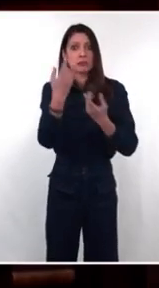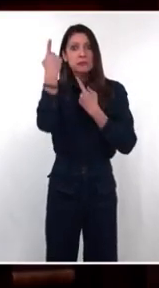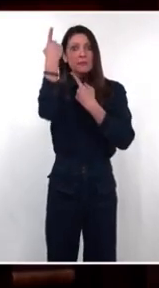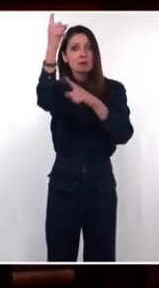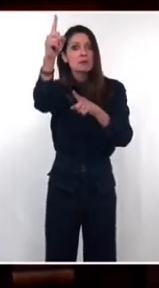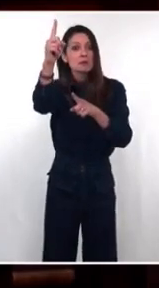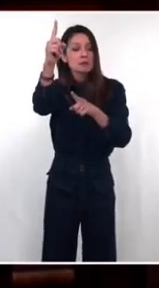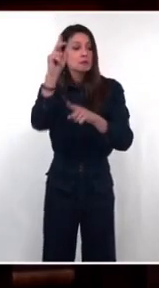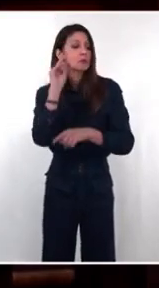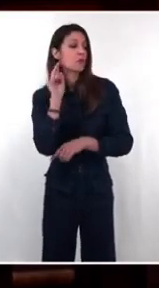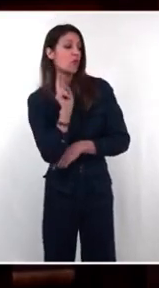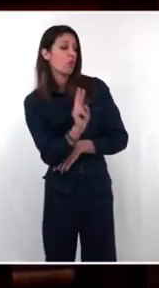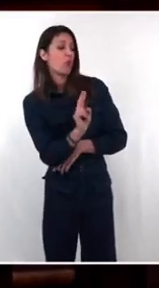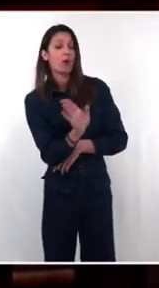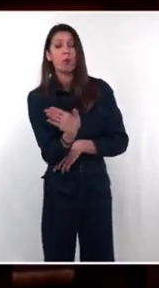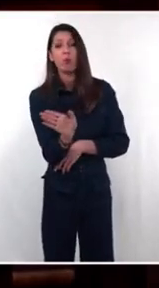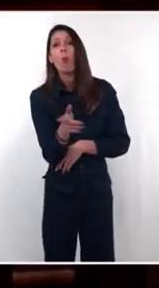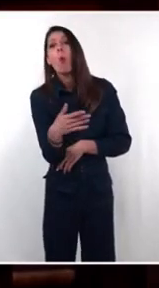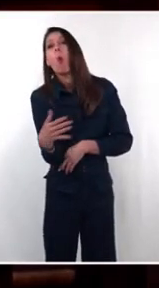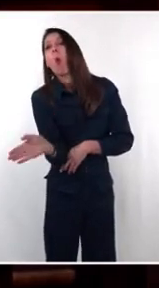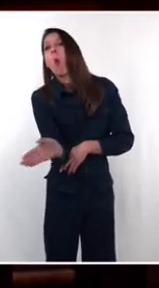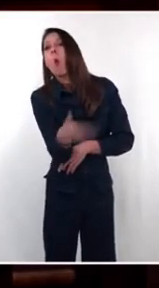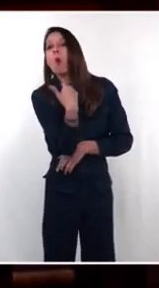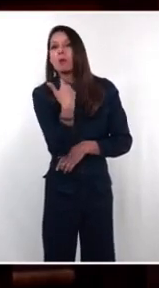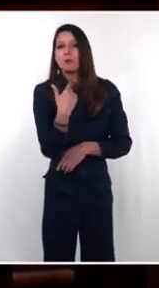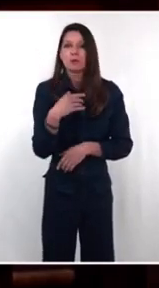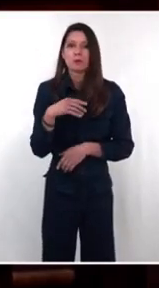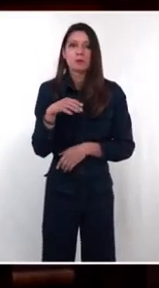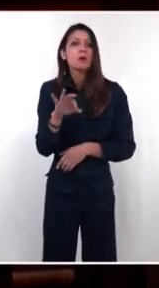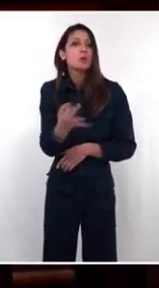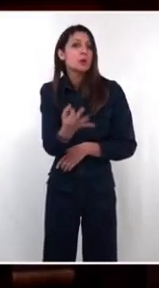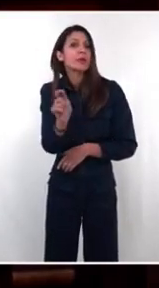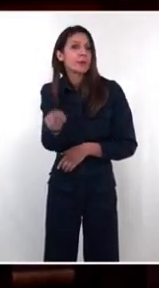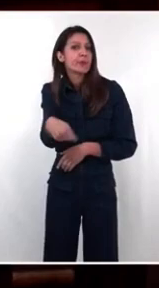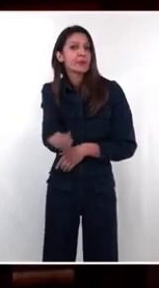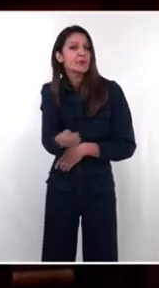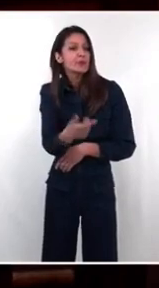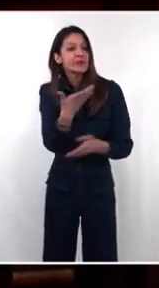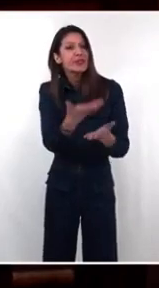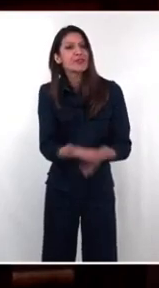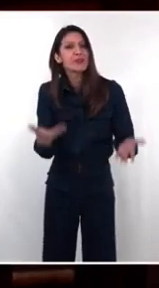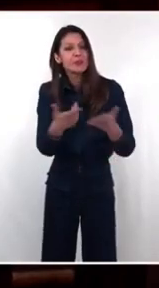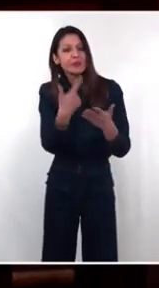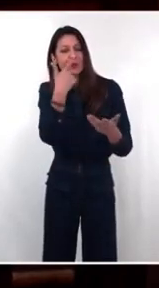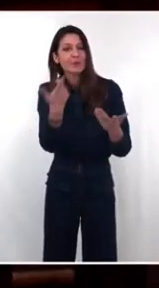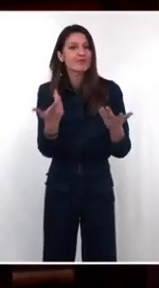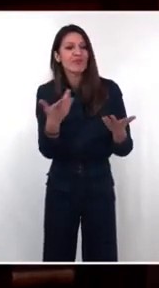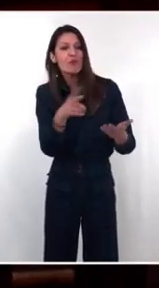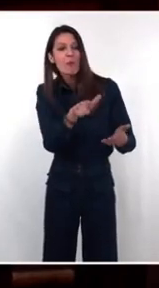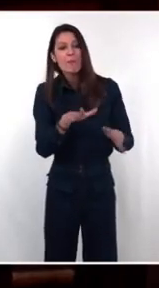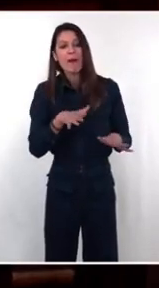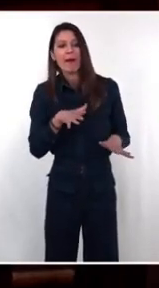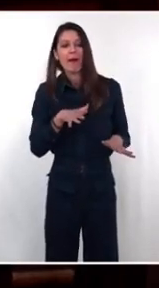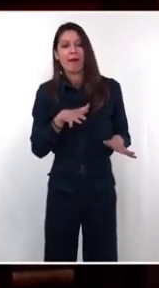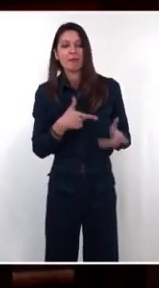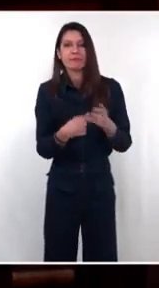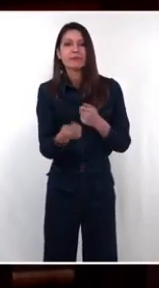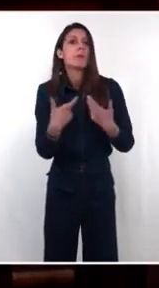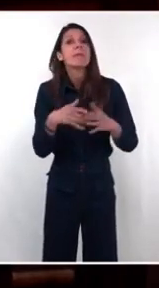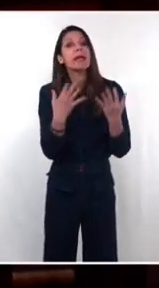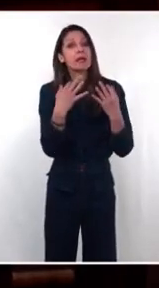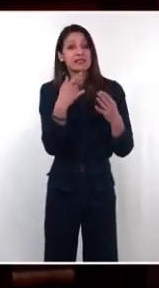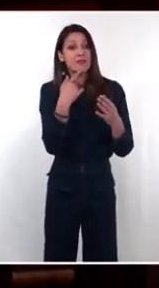alors ça ne rentre pas dans les cases, hein, ça on a bien compris que ça ne rentrait pas dans les cases, mais à un moment donné, 10%, c'est-à-dire plus de